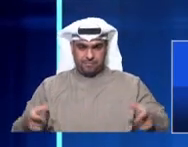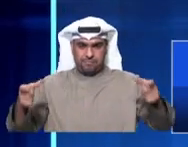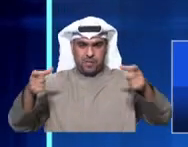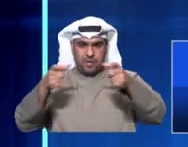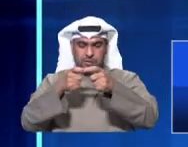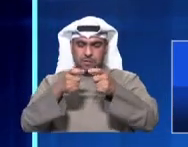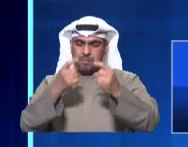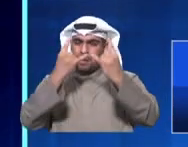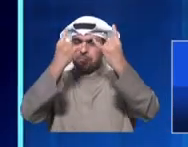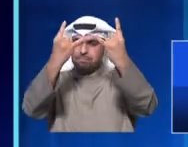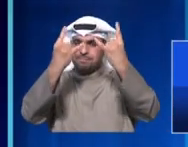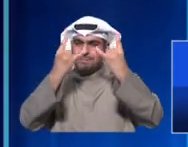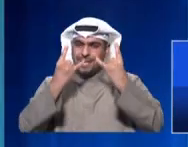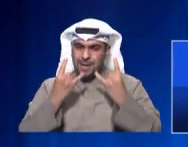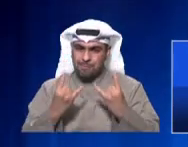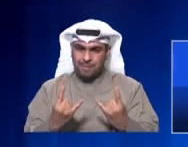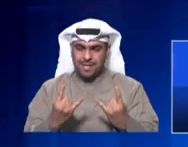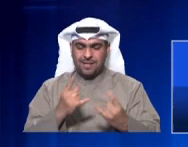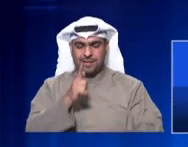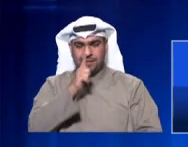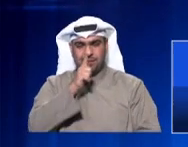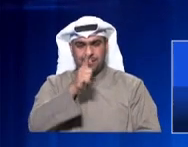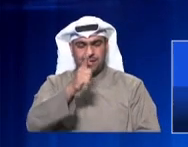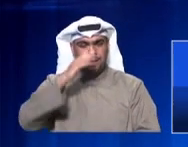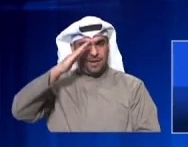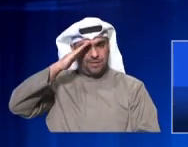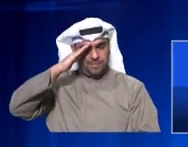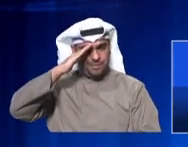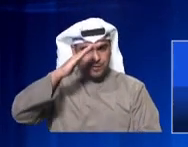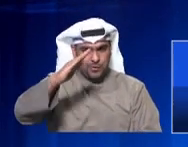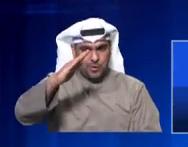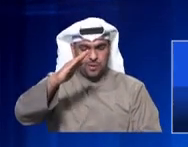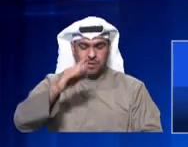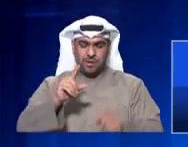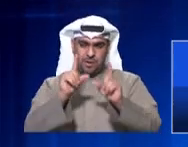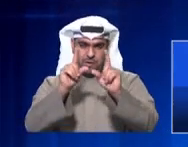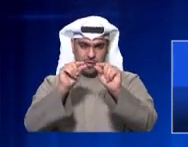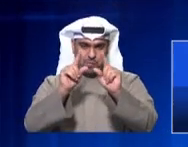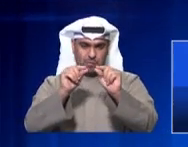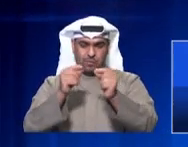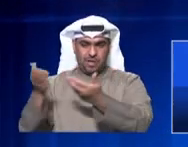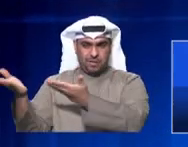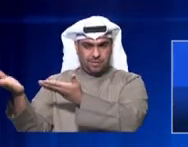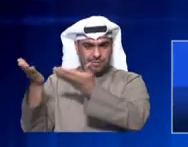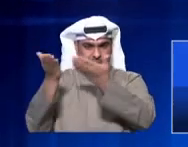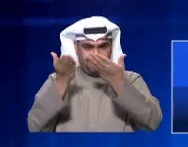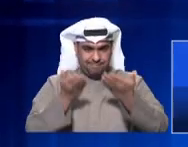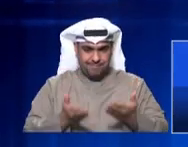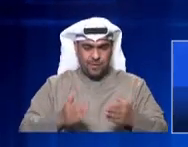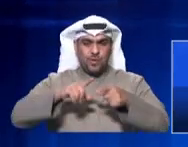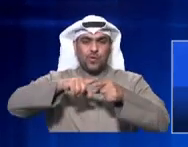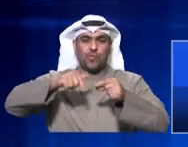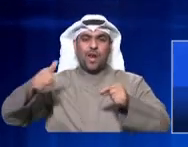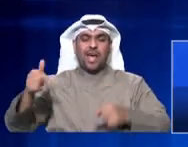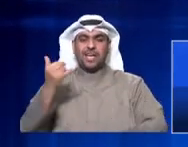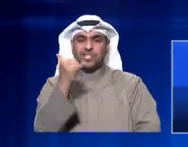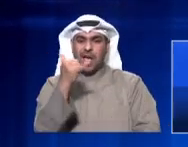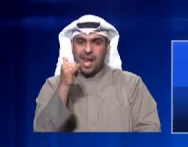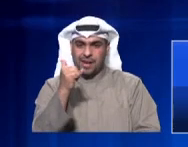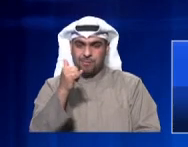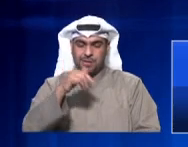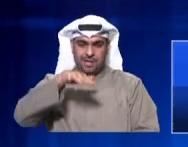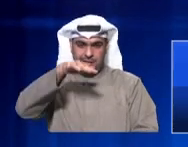فيها سموه حفظه الله عن خالص الشكر والتقدير على الحفاوة البالغة وكرم الضيافة اللتين حظي